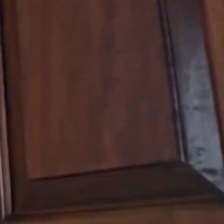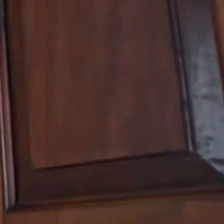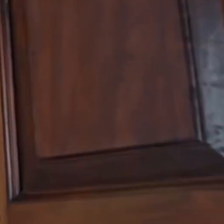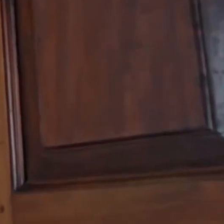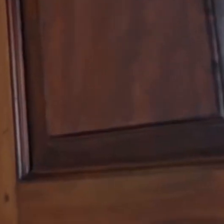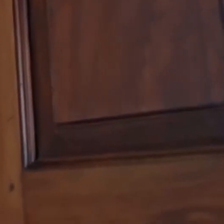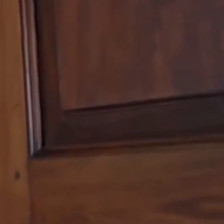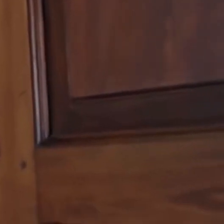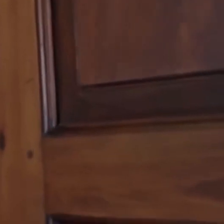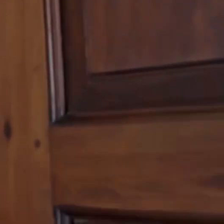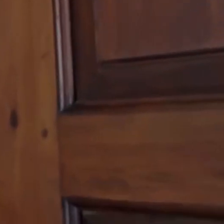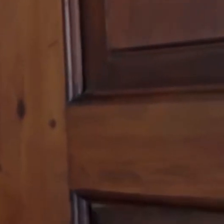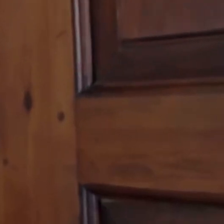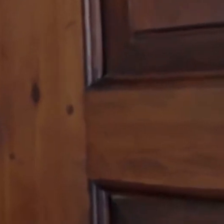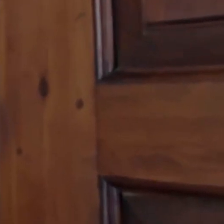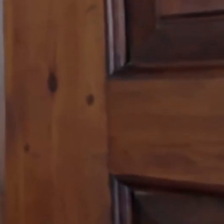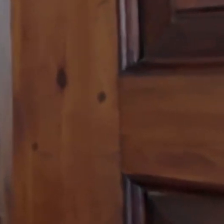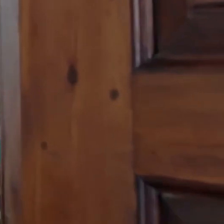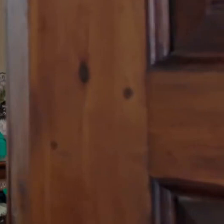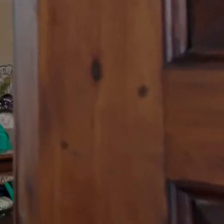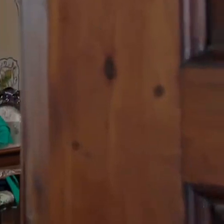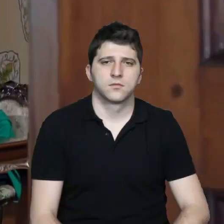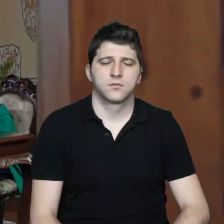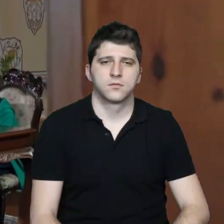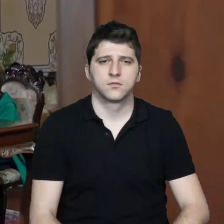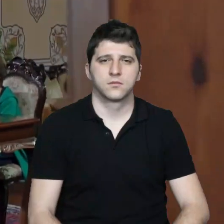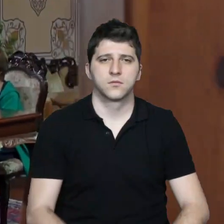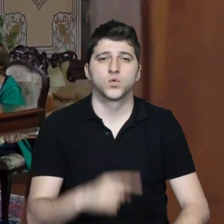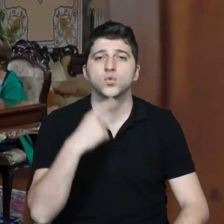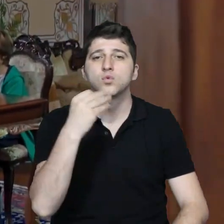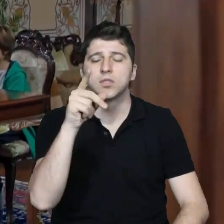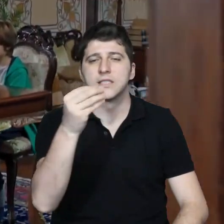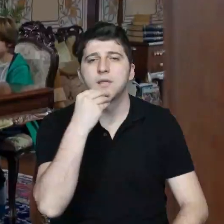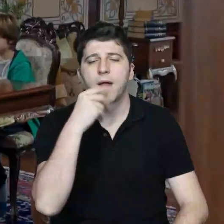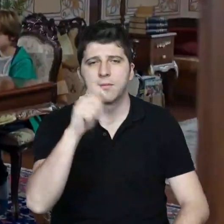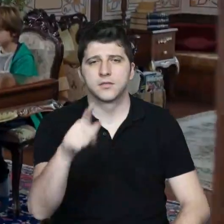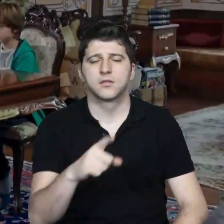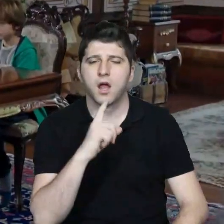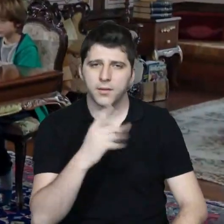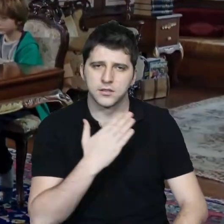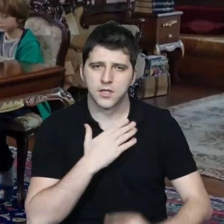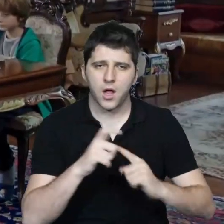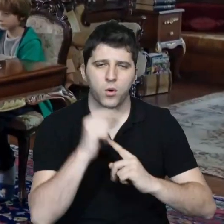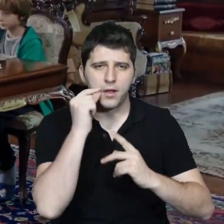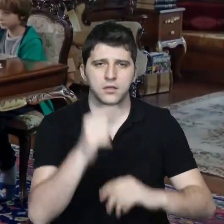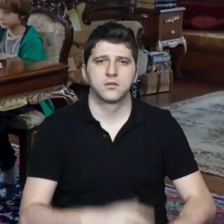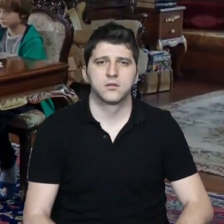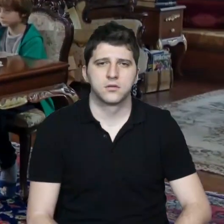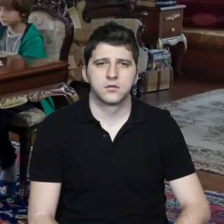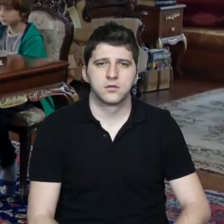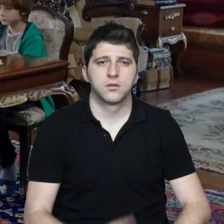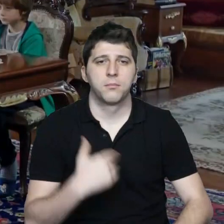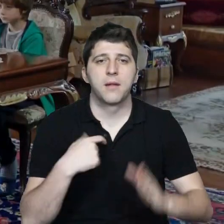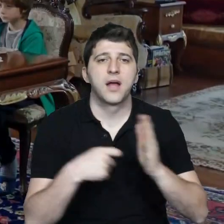Konakta Erol Arda kahvaltı masasında. Söyle çocuğa yemeği neyiz? Emredersiniz Erol Bey. Benim